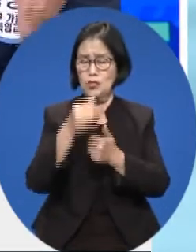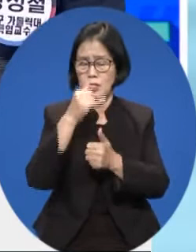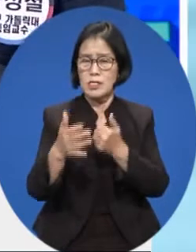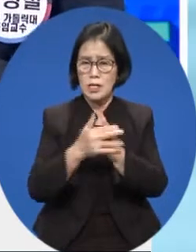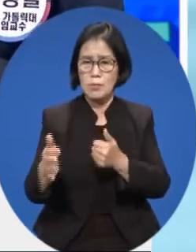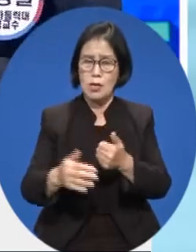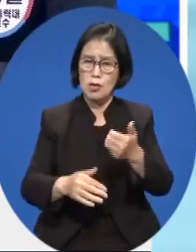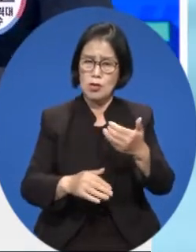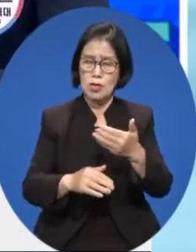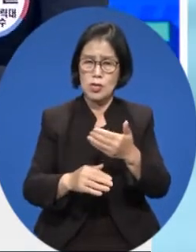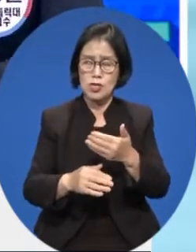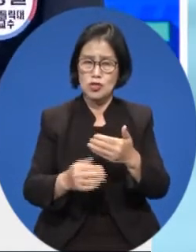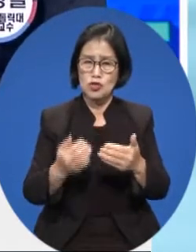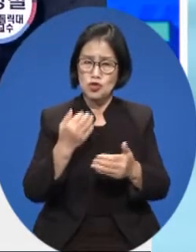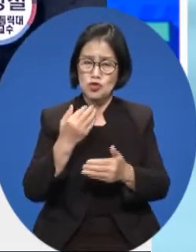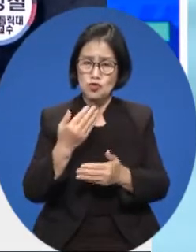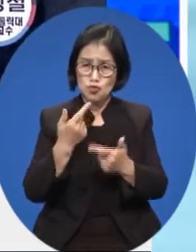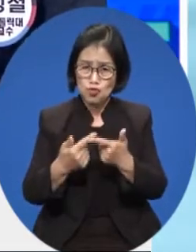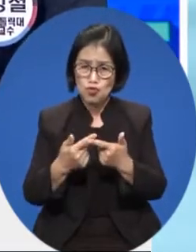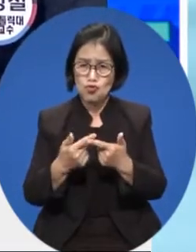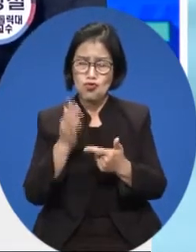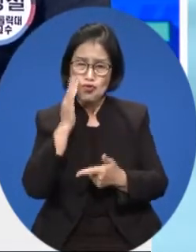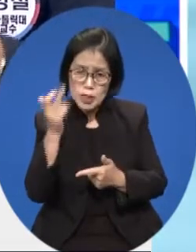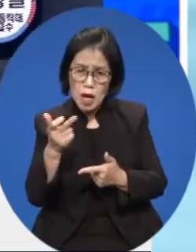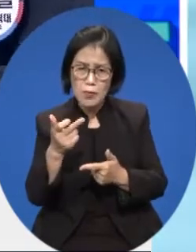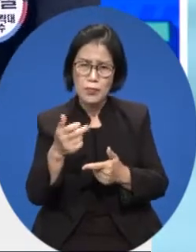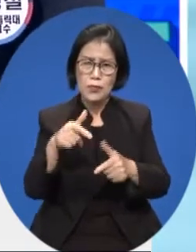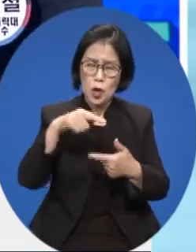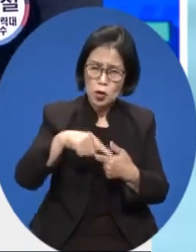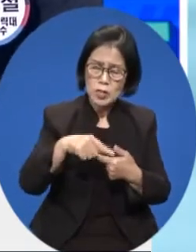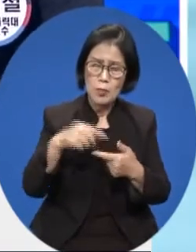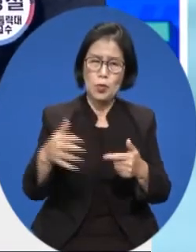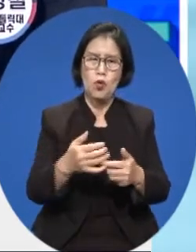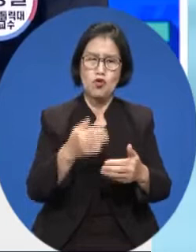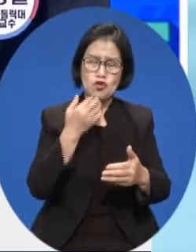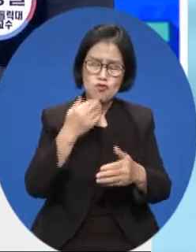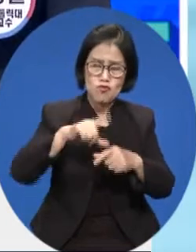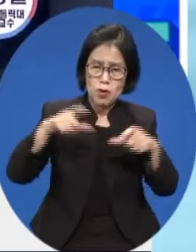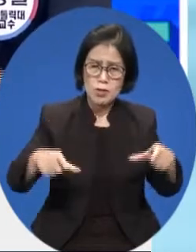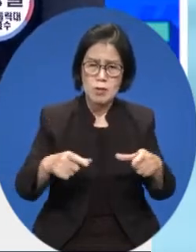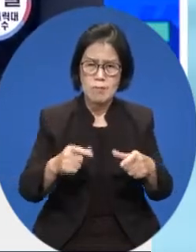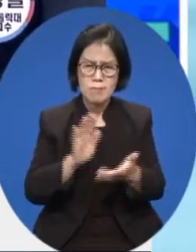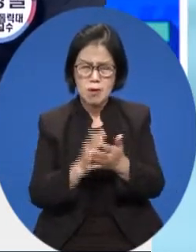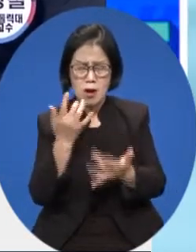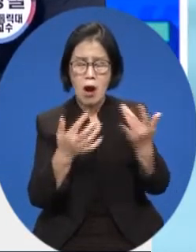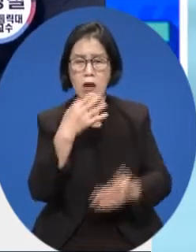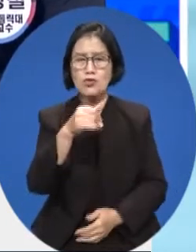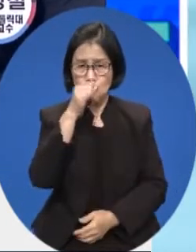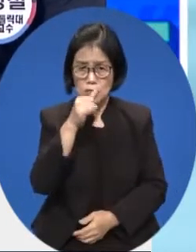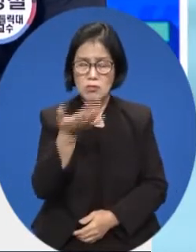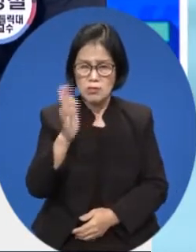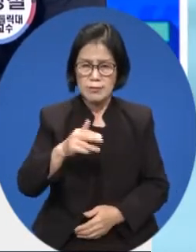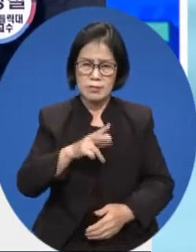부울경 그 다음에 수도권에서 한번 역전을 해보겠다 라는 의지를 불태울 수 있었는데 의원직 사태까지 하면서 배수지